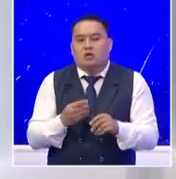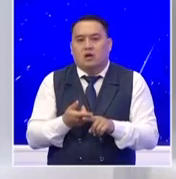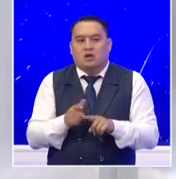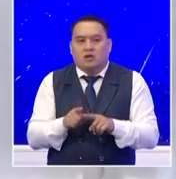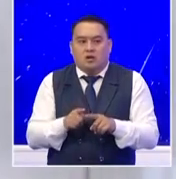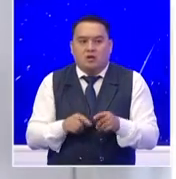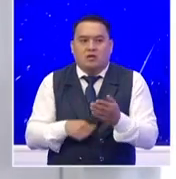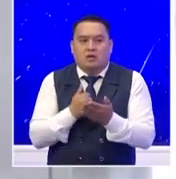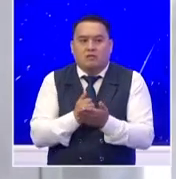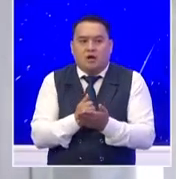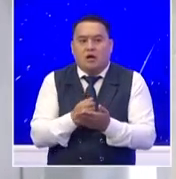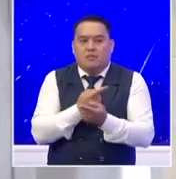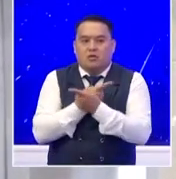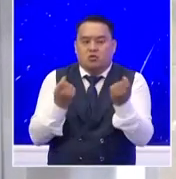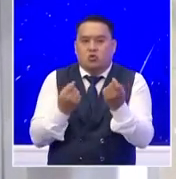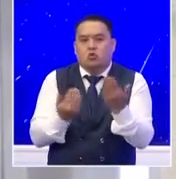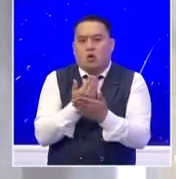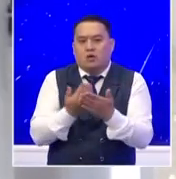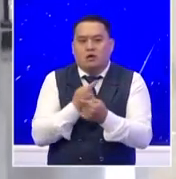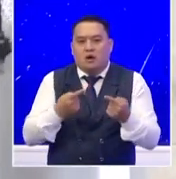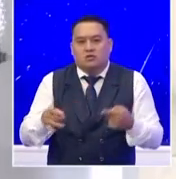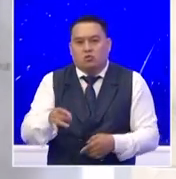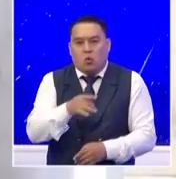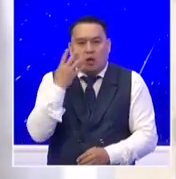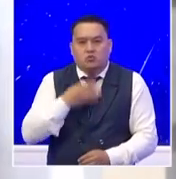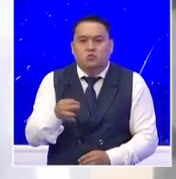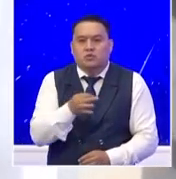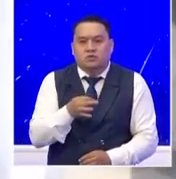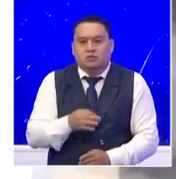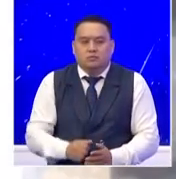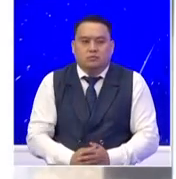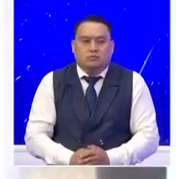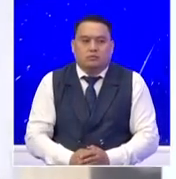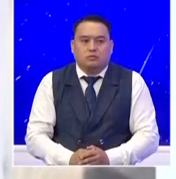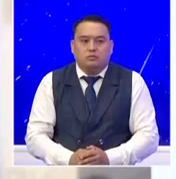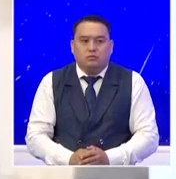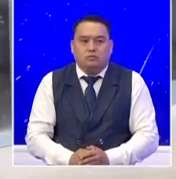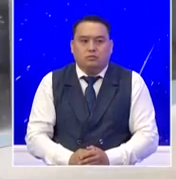на передовой и освещают новости из разных регионов Алматинской области.